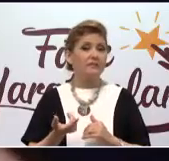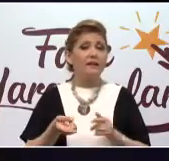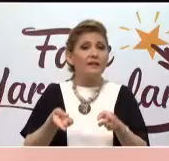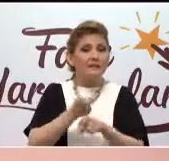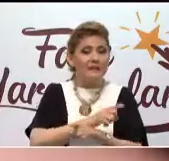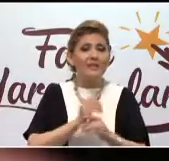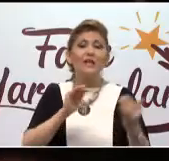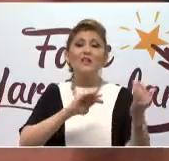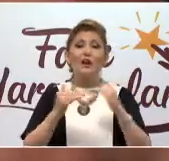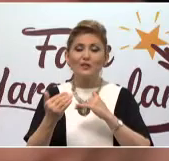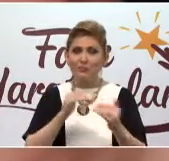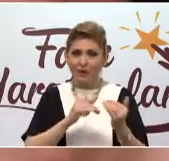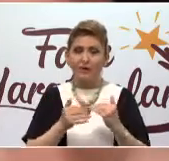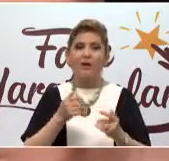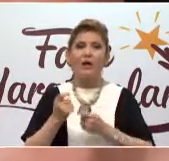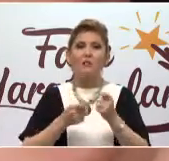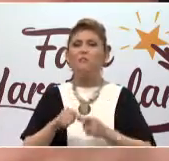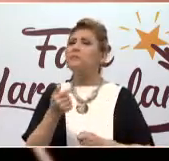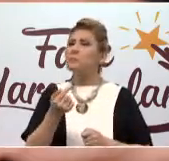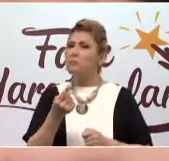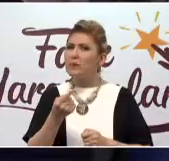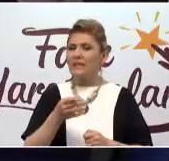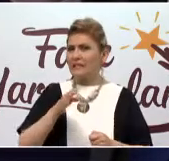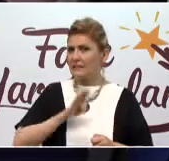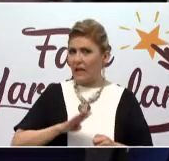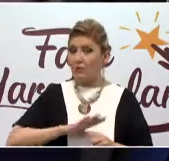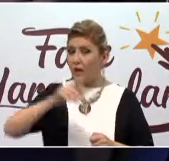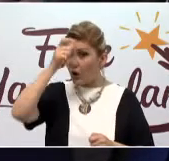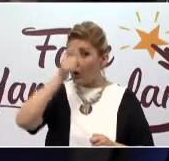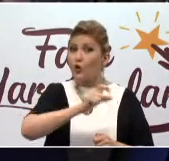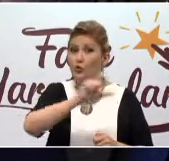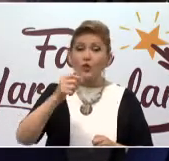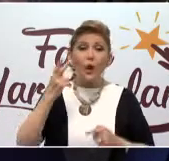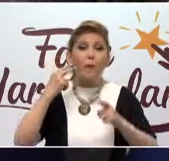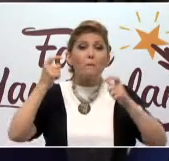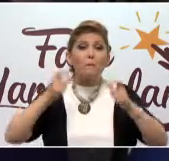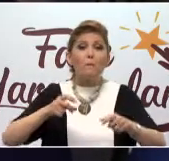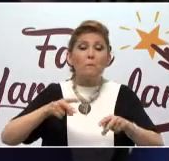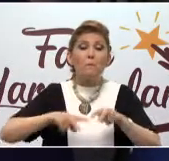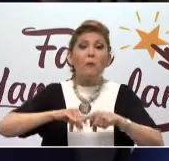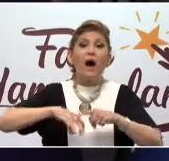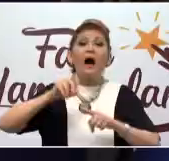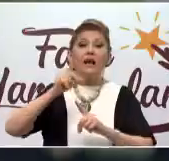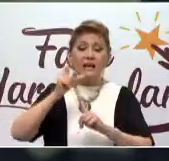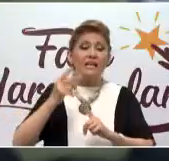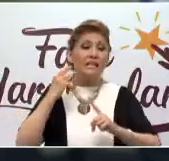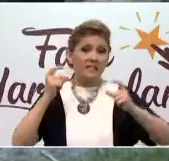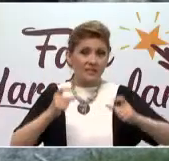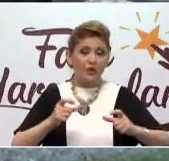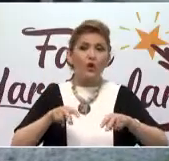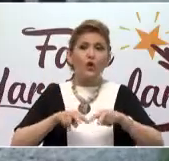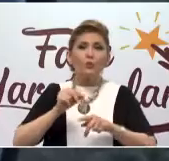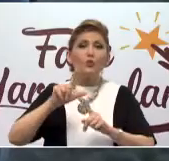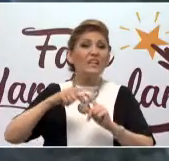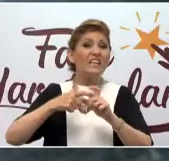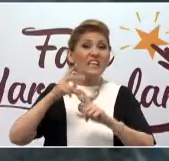çeşitli işte dayanışma aktiviteleri yapıyoruz. Birazcık da ama derdimiz şey, Türkiye'li mahalle sakinleriyle mülteci olan mahalle sakinleri ki hani bugün